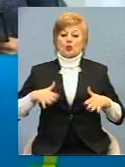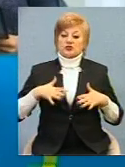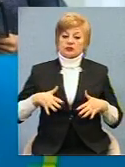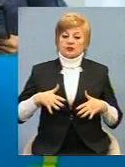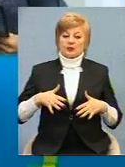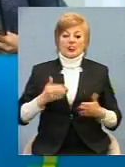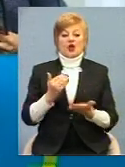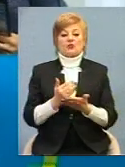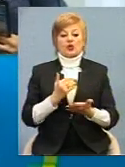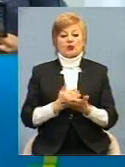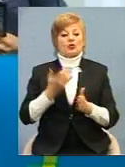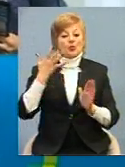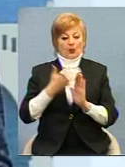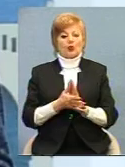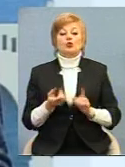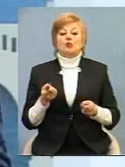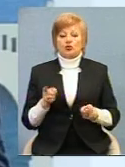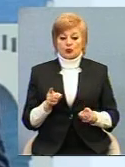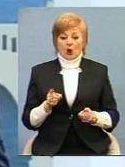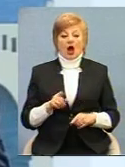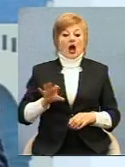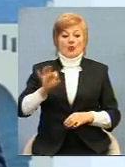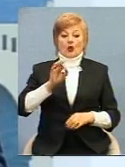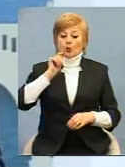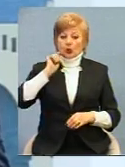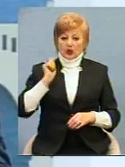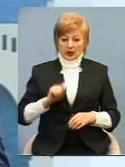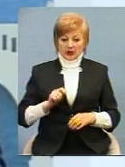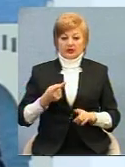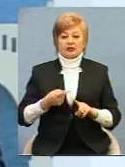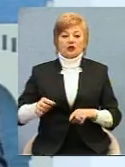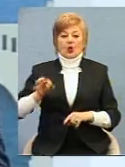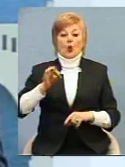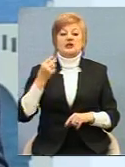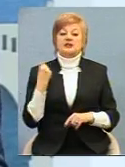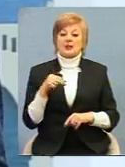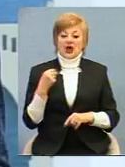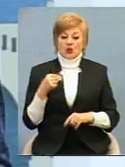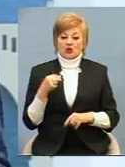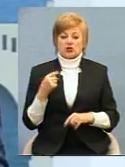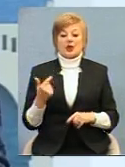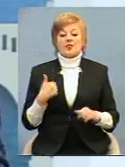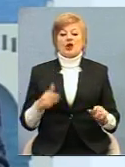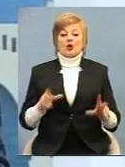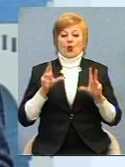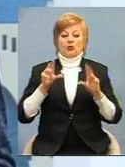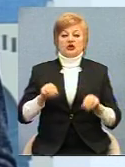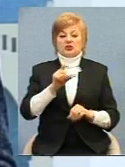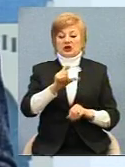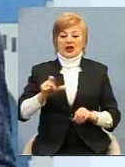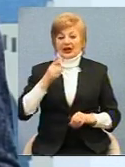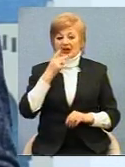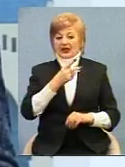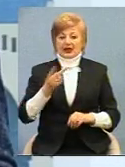В програмі зрозумієте чому, ну а і коли вже про Україну, то насамперед про Запоріжжя. Бо ми обіцяли нашим глядачам